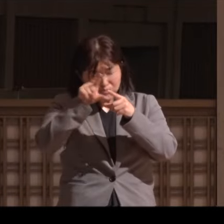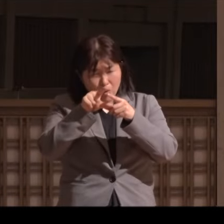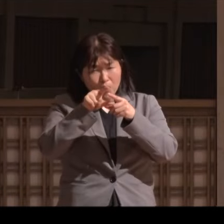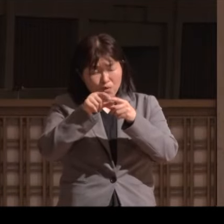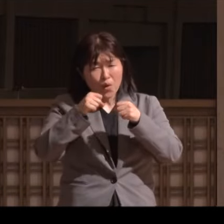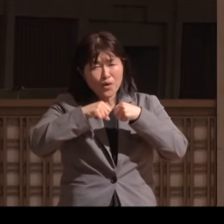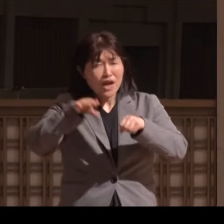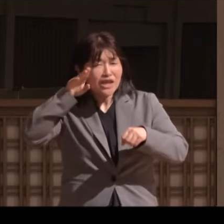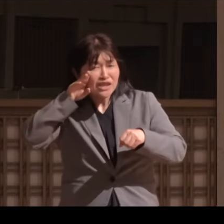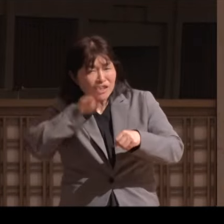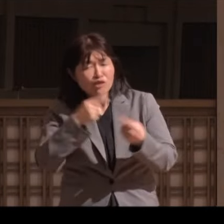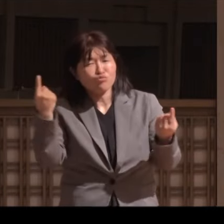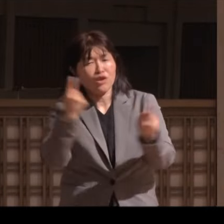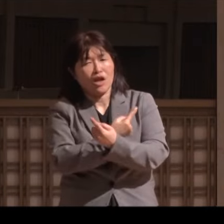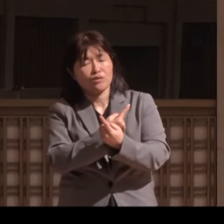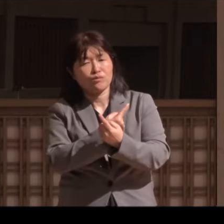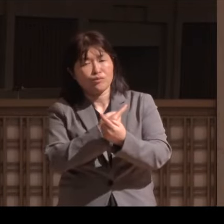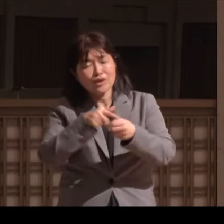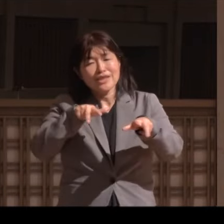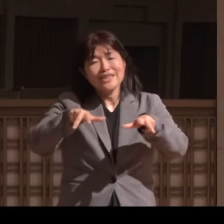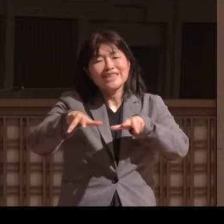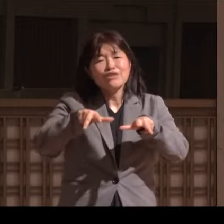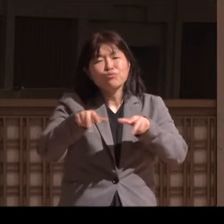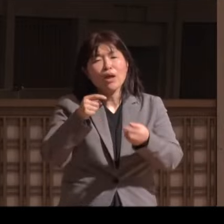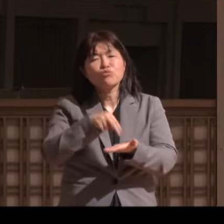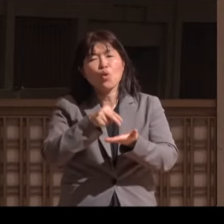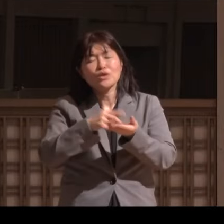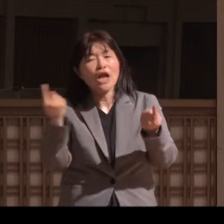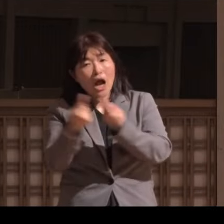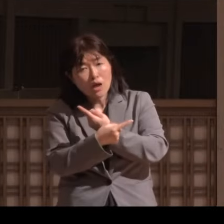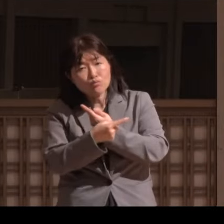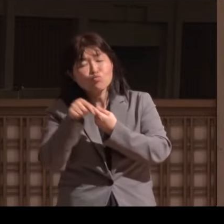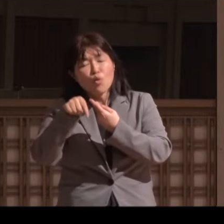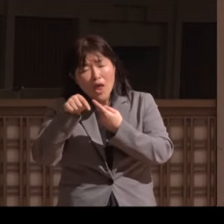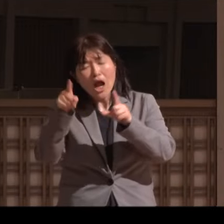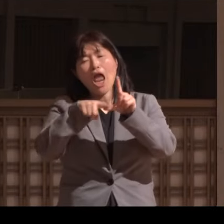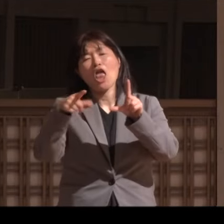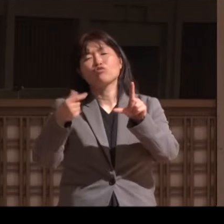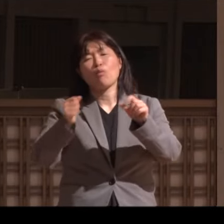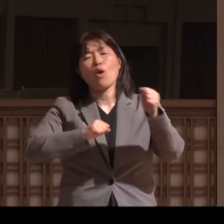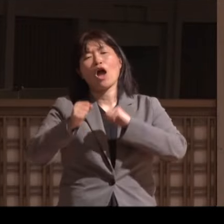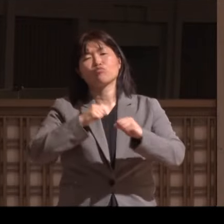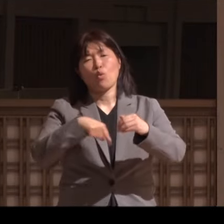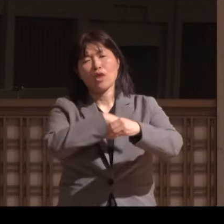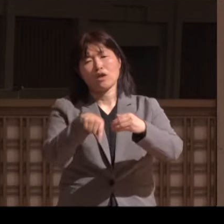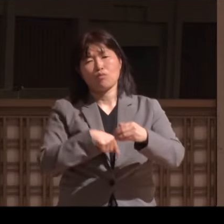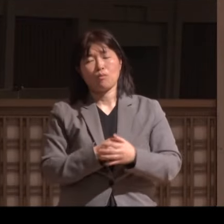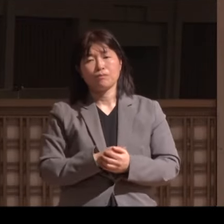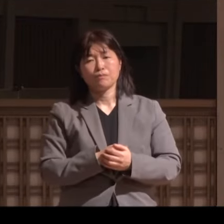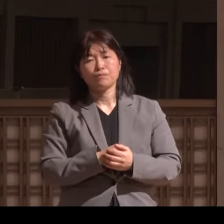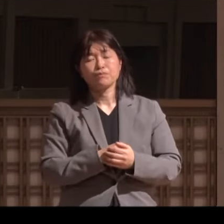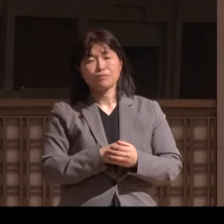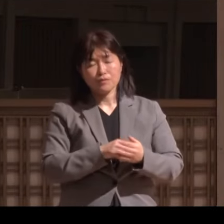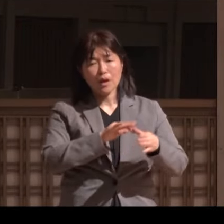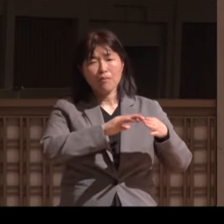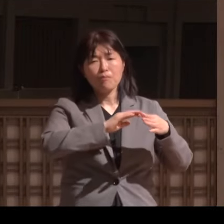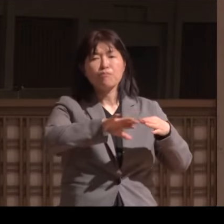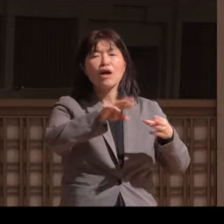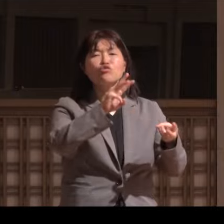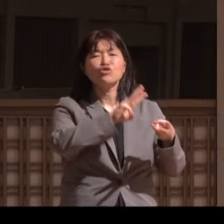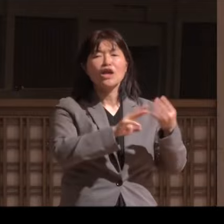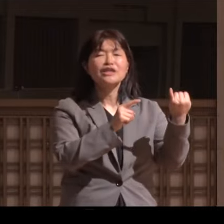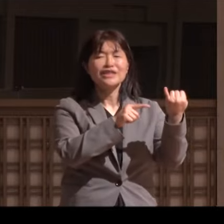やすくしましょう少しシステマティックにしましょうそれがまエルモなんですねあの増田さんは上手に人見知り